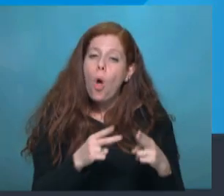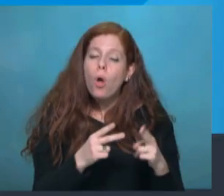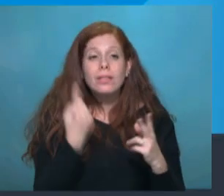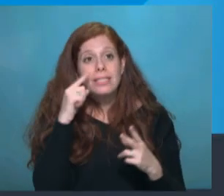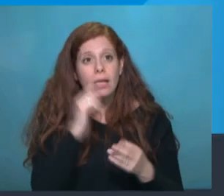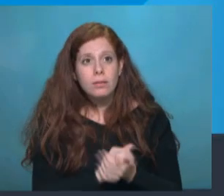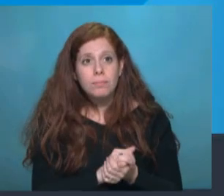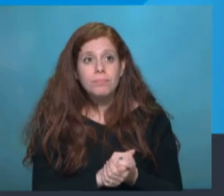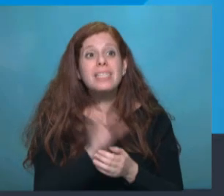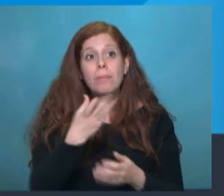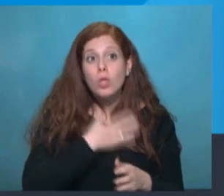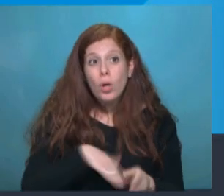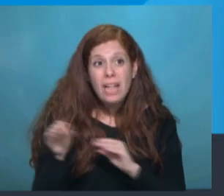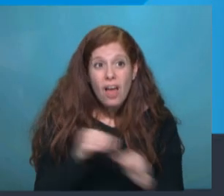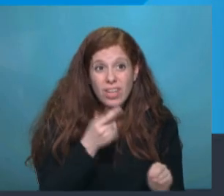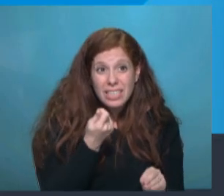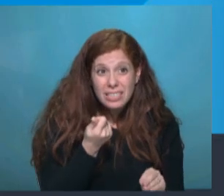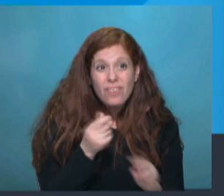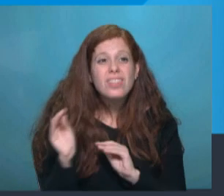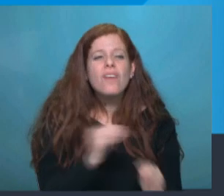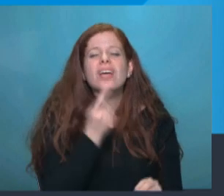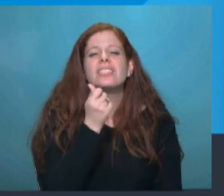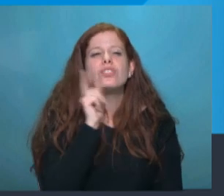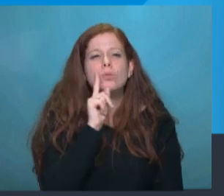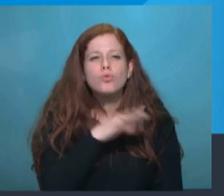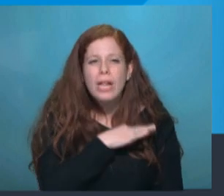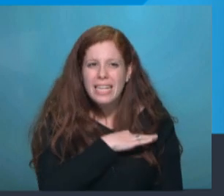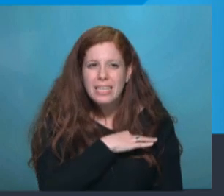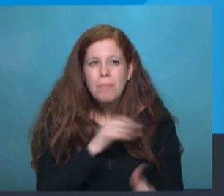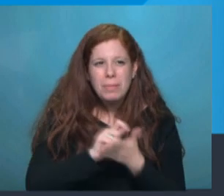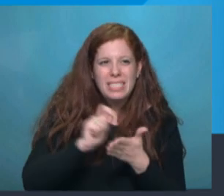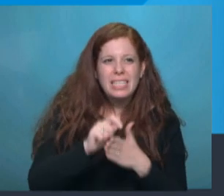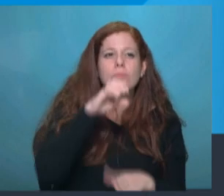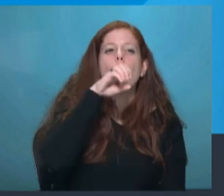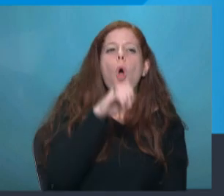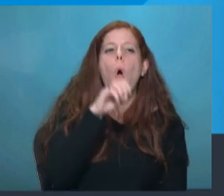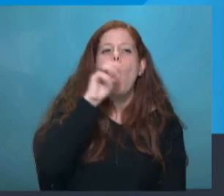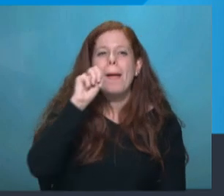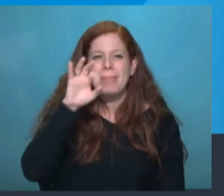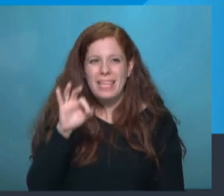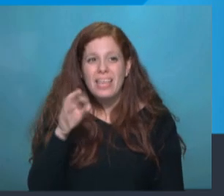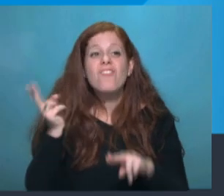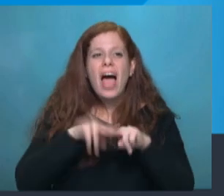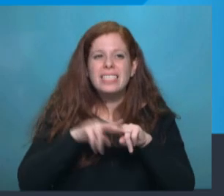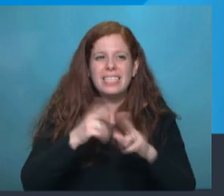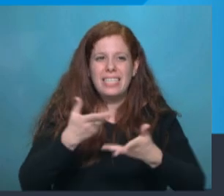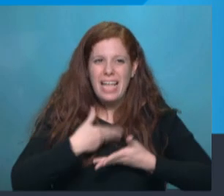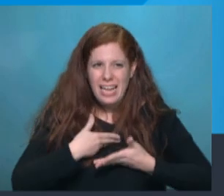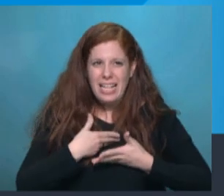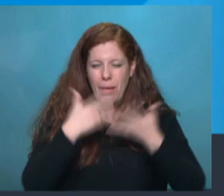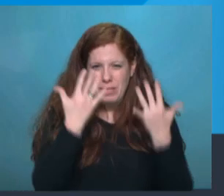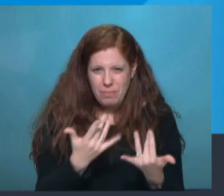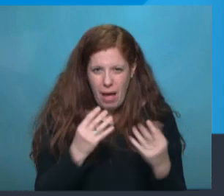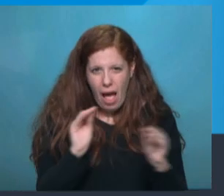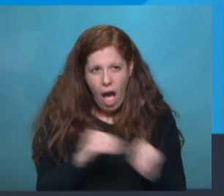بدك تحول حول بهذا الاسم على المكتب الاو ام تي وبعدين جنابك بتعطيني